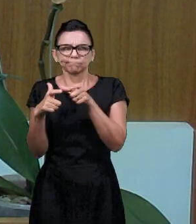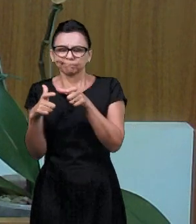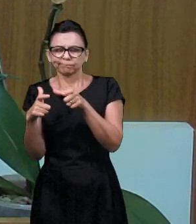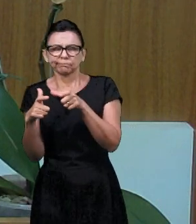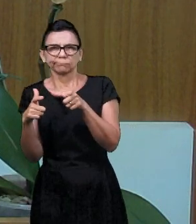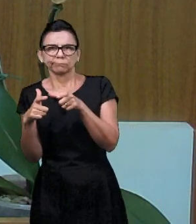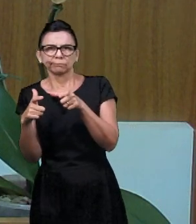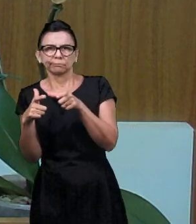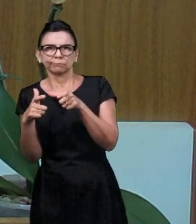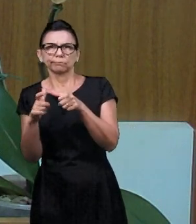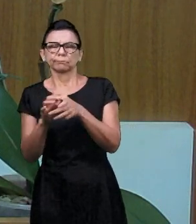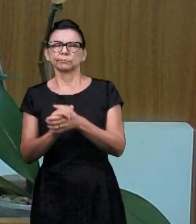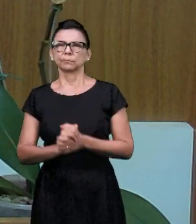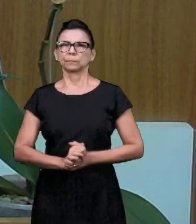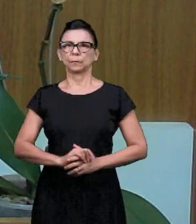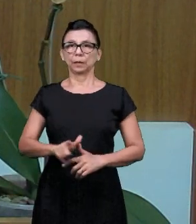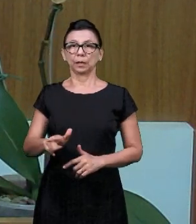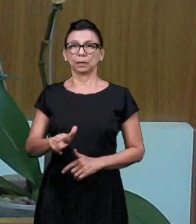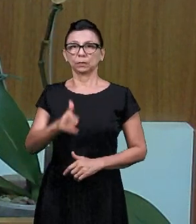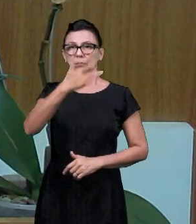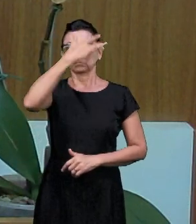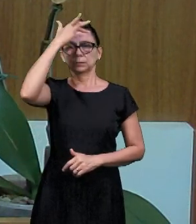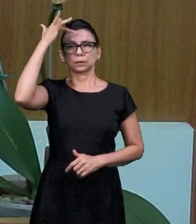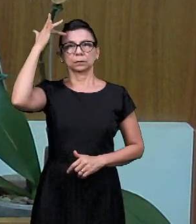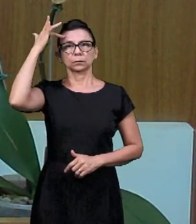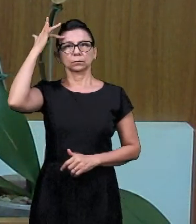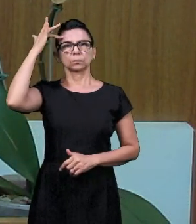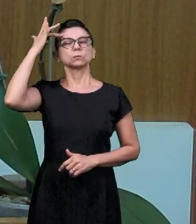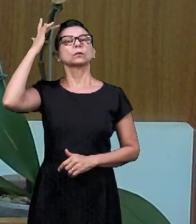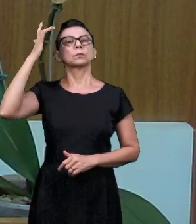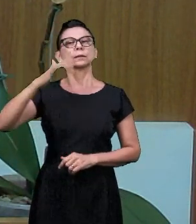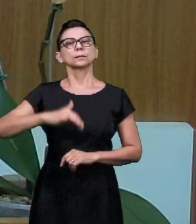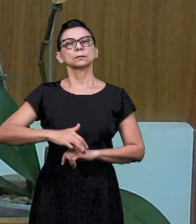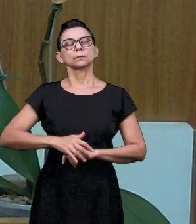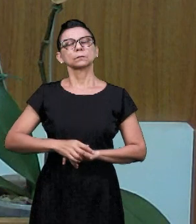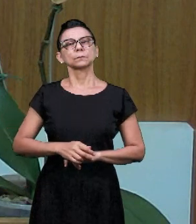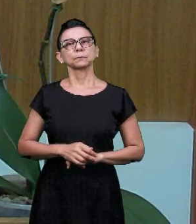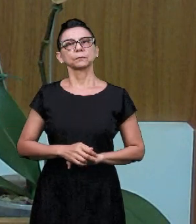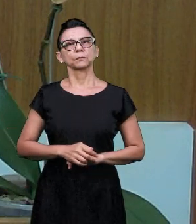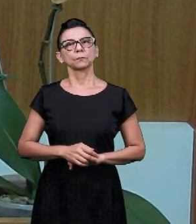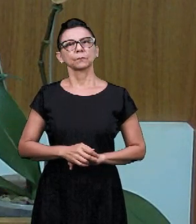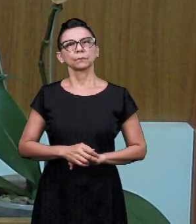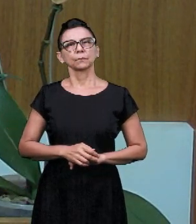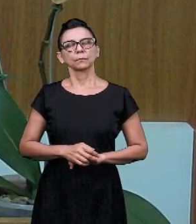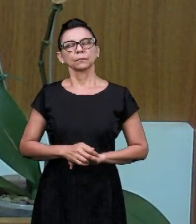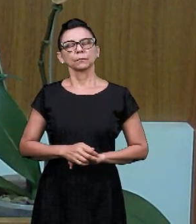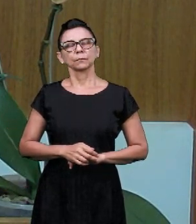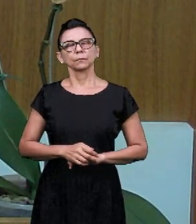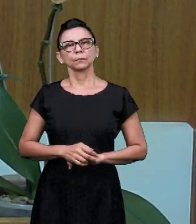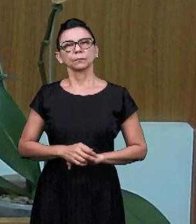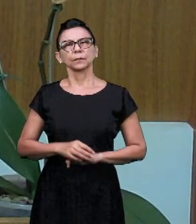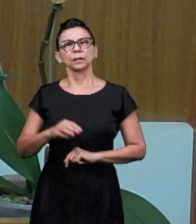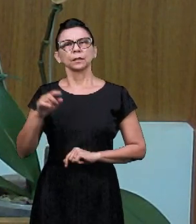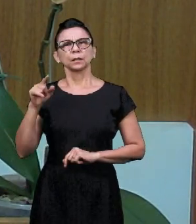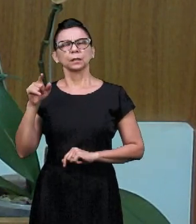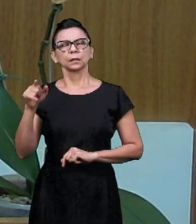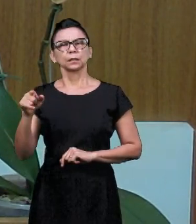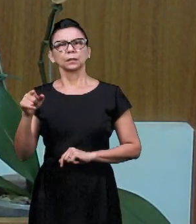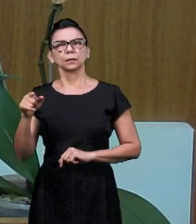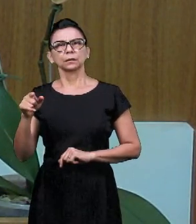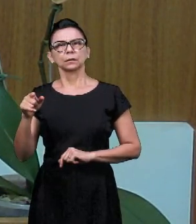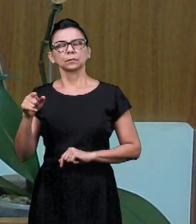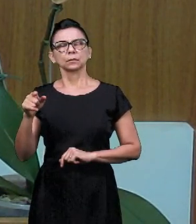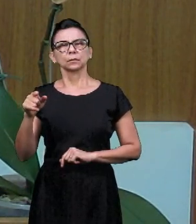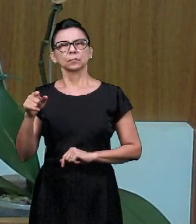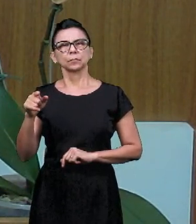qui ont prévu, qui se sont anticipés à la réforme. Ce n'était pas la réforme pratiquement. Elle